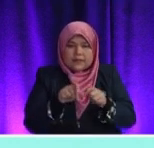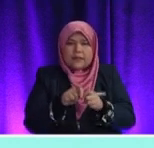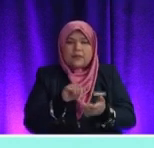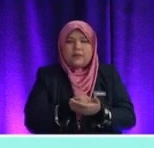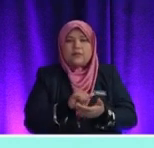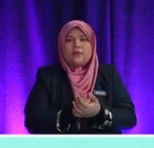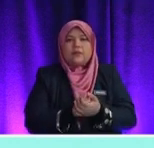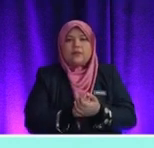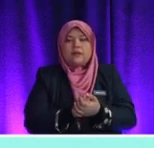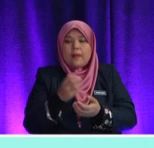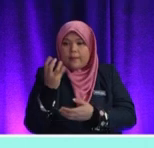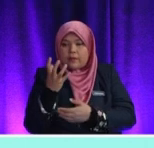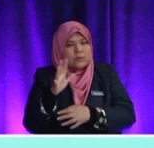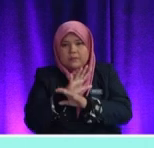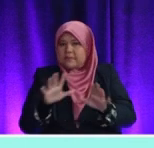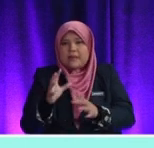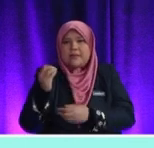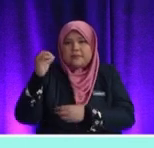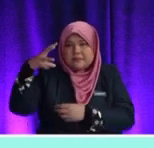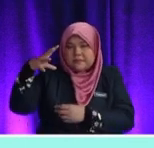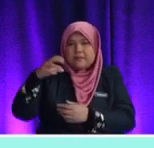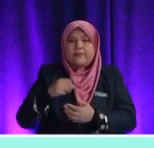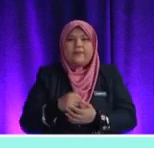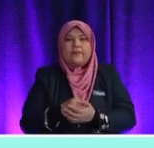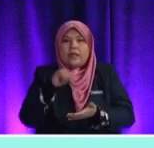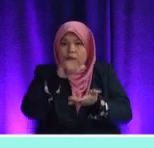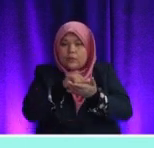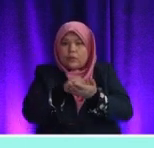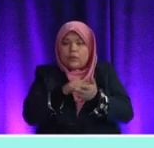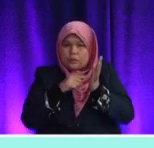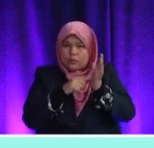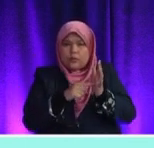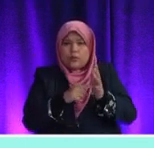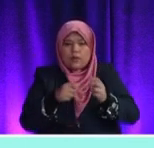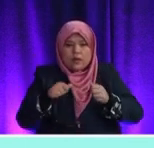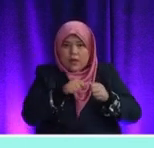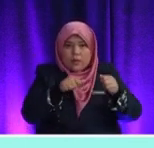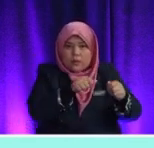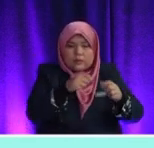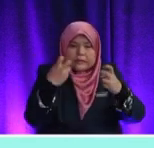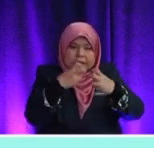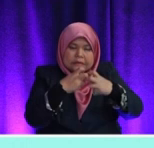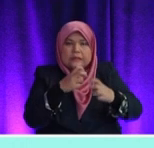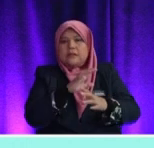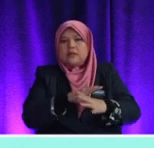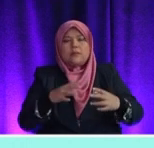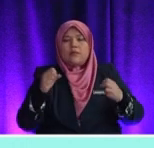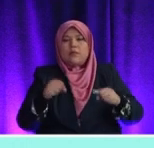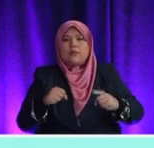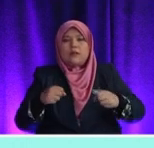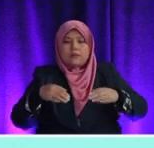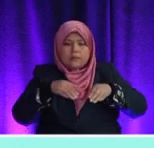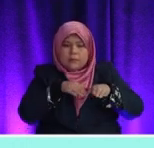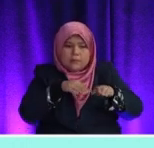keputusannya sama yaitu Menthol tidak menyala ini menunjukkan arus listrik itu tidak dapat mengalir dalam keadaan